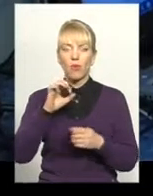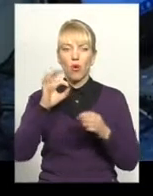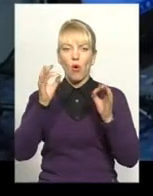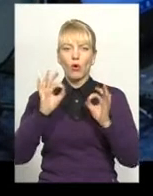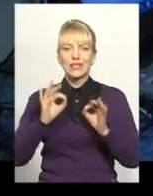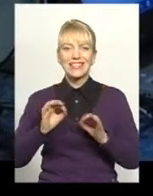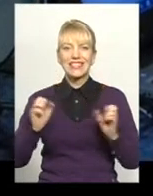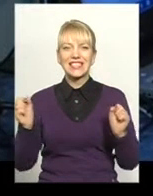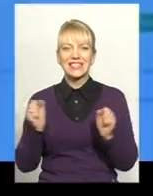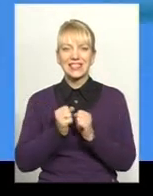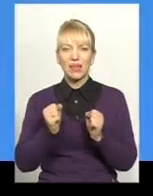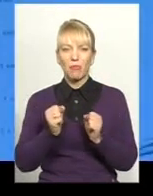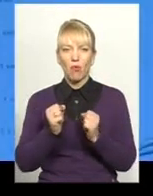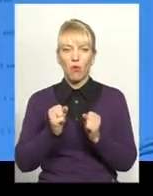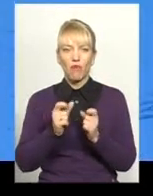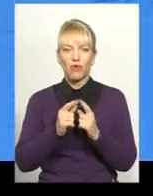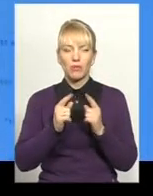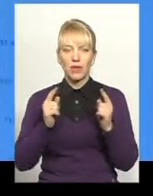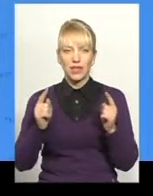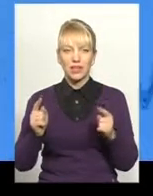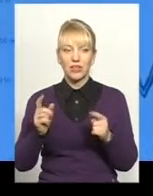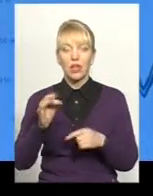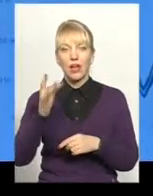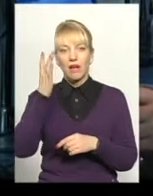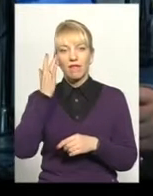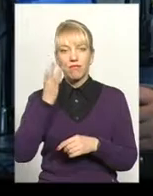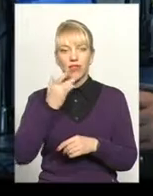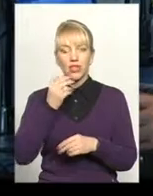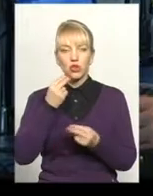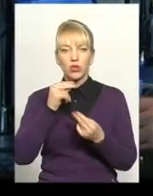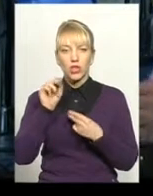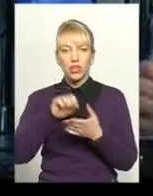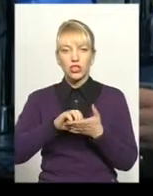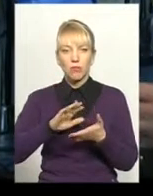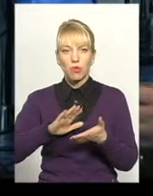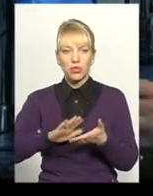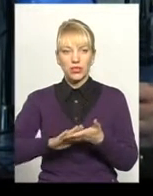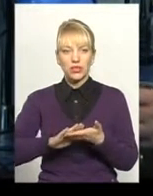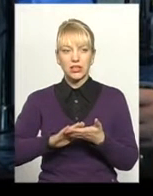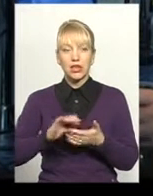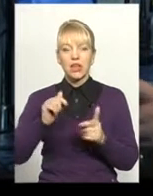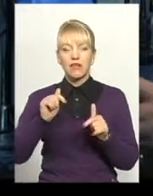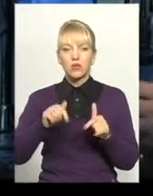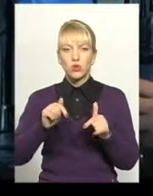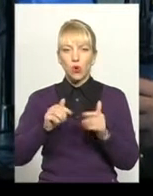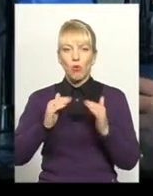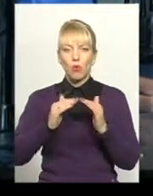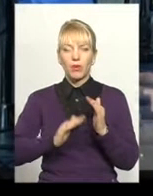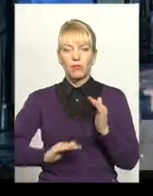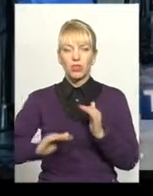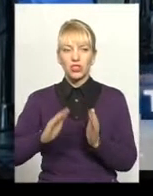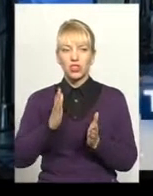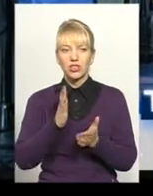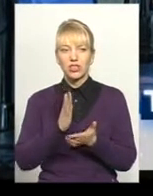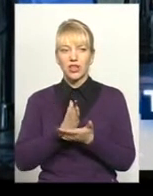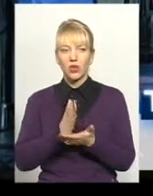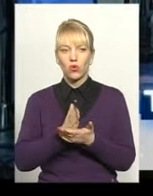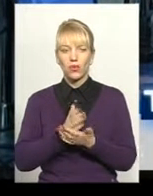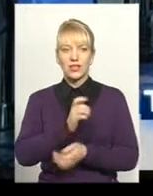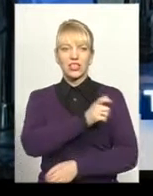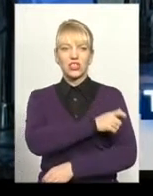на станції веселіша і виробіток енергії значно кращий. У нас в цьому приміщенні знаходиться